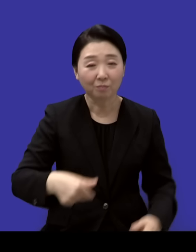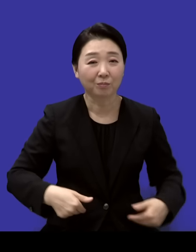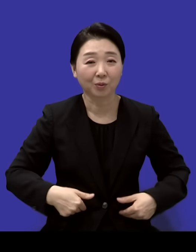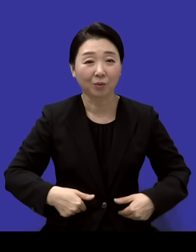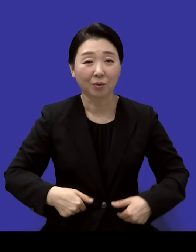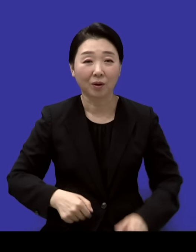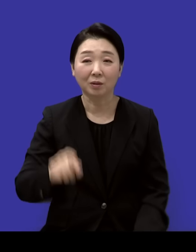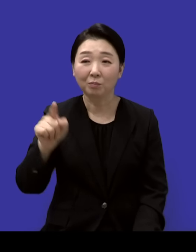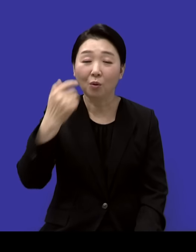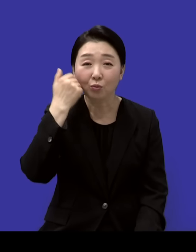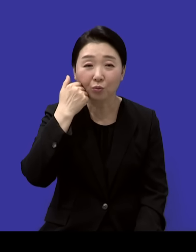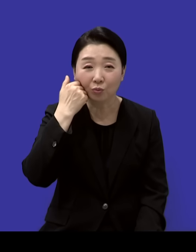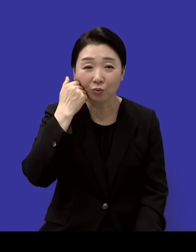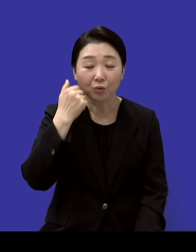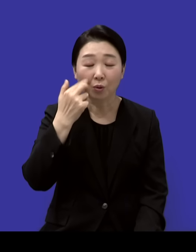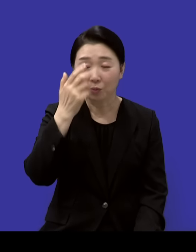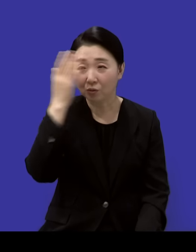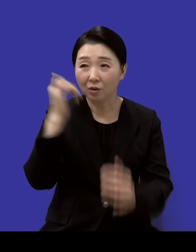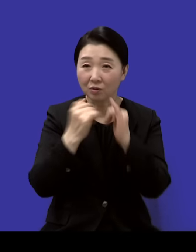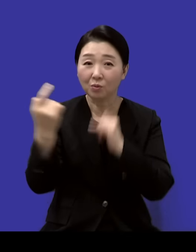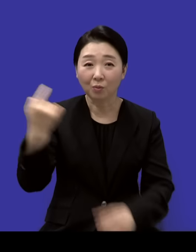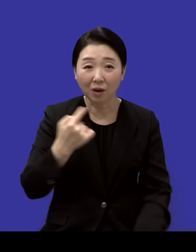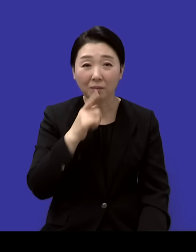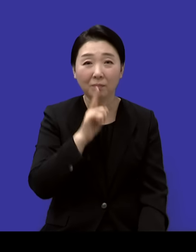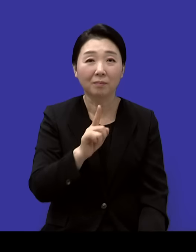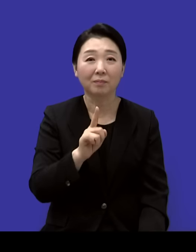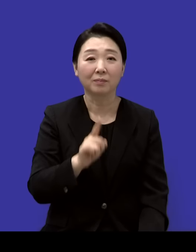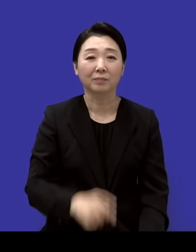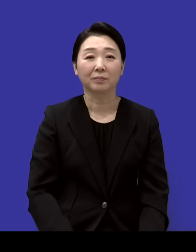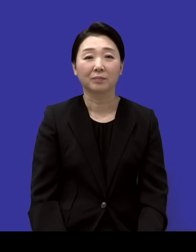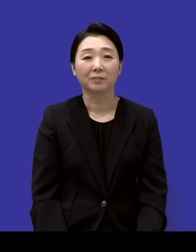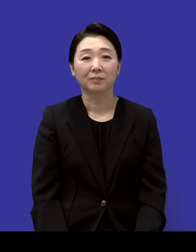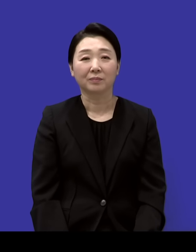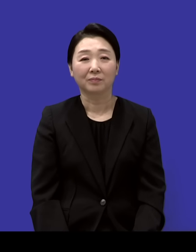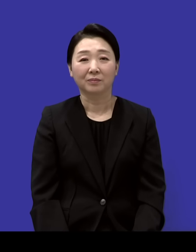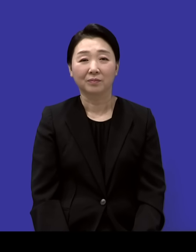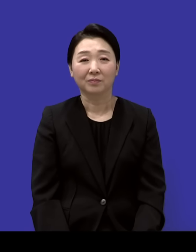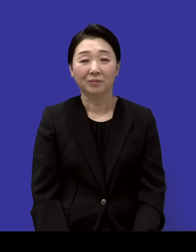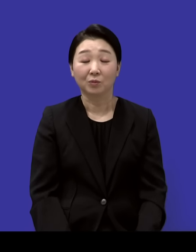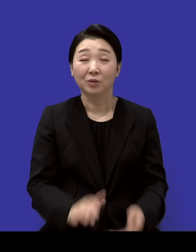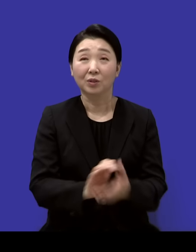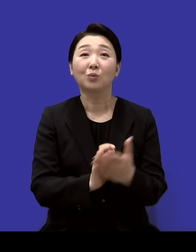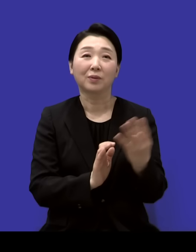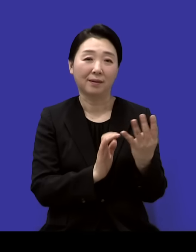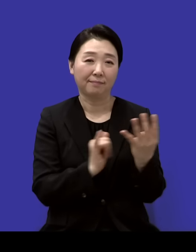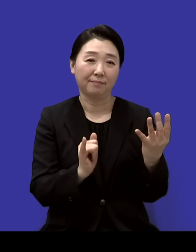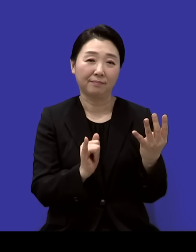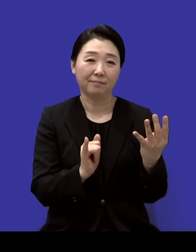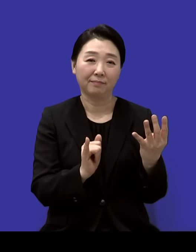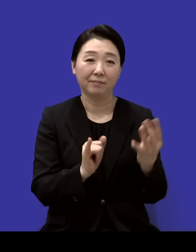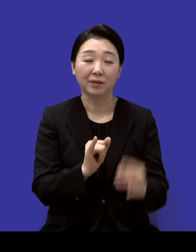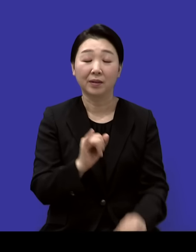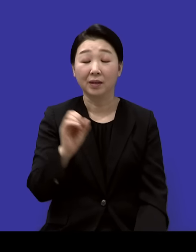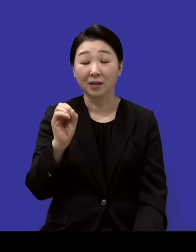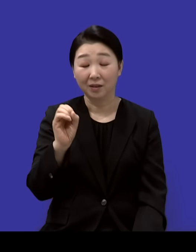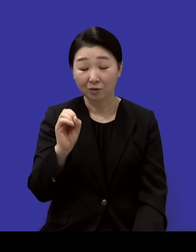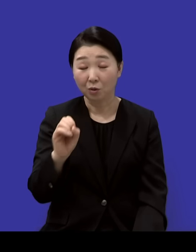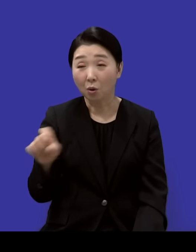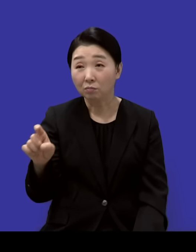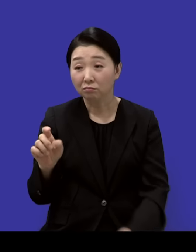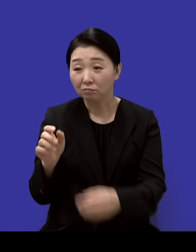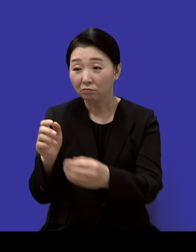저 멀리서 웬 미국 청년이 달려오면서 우리가 혹시. 제 친구 4명이었고 우리 친구 4명이 갑자기 나갈 일이 생겼는데